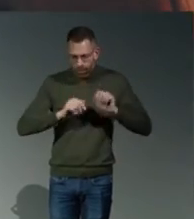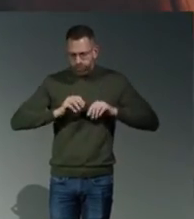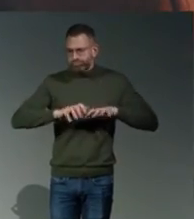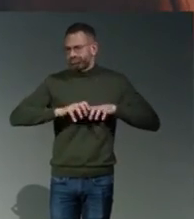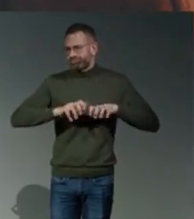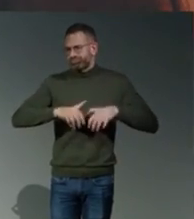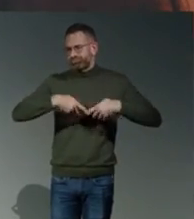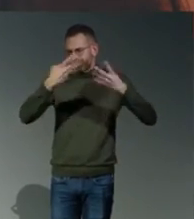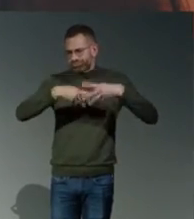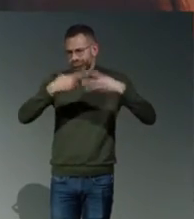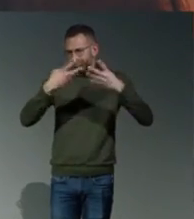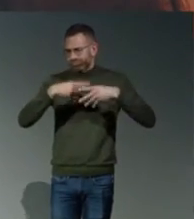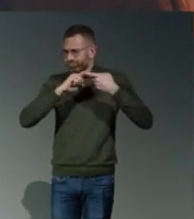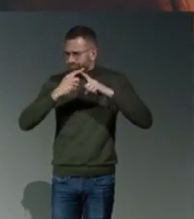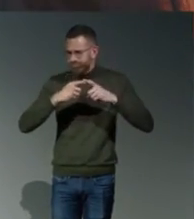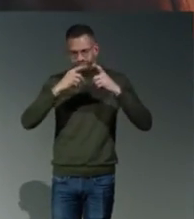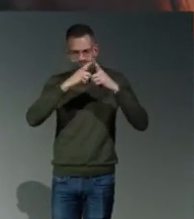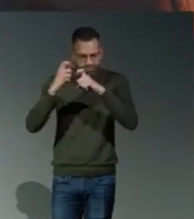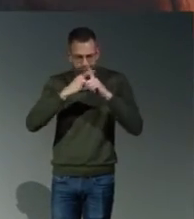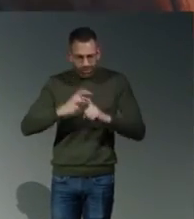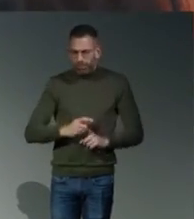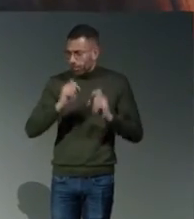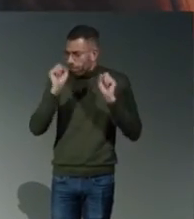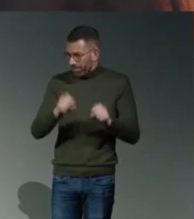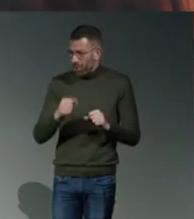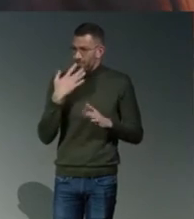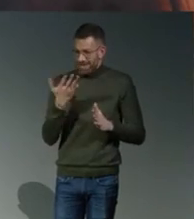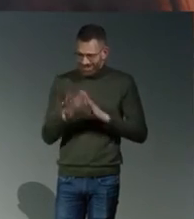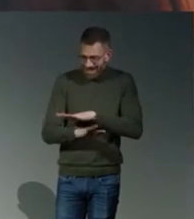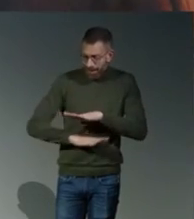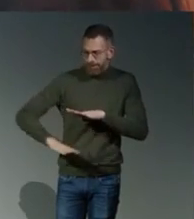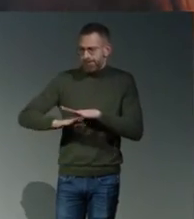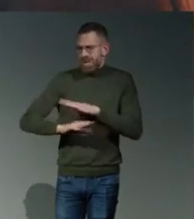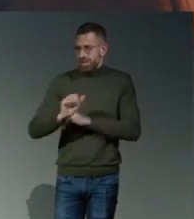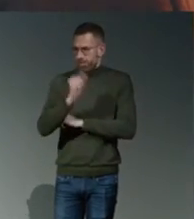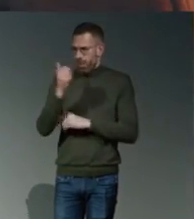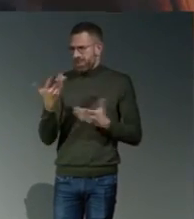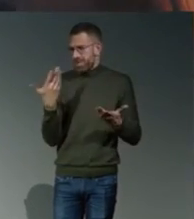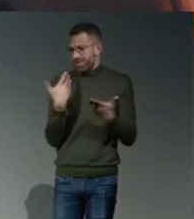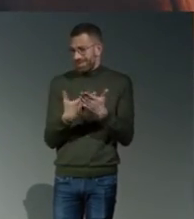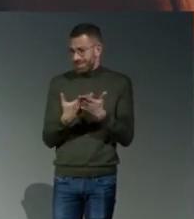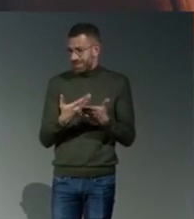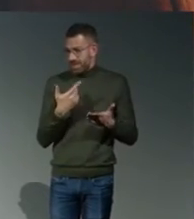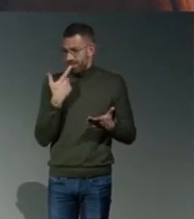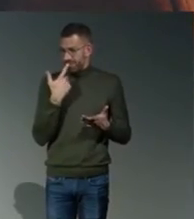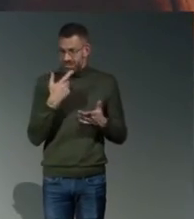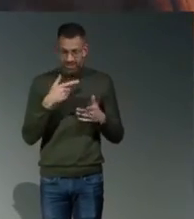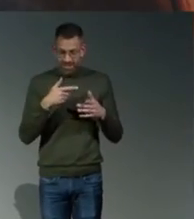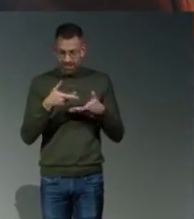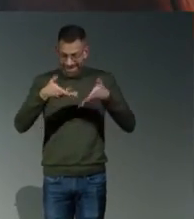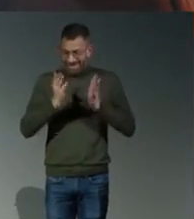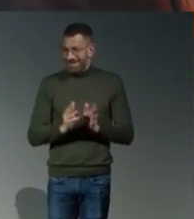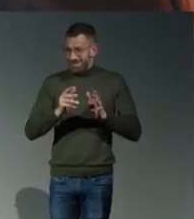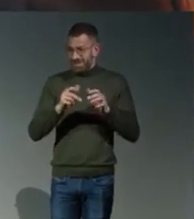très complexe, parce qu'après, ça devient très complexe. Mais ça, c'est la toute première base, en fait, de comprendre que c'est juste un arbre de décision qui